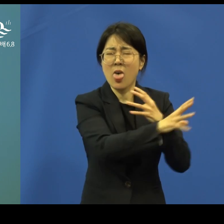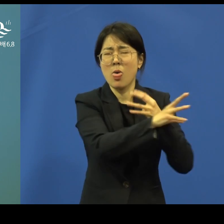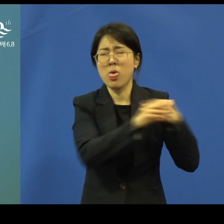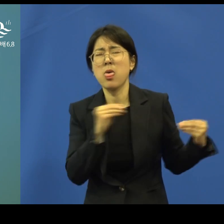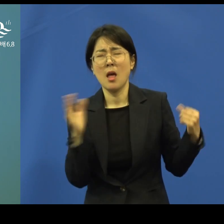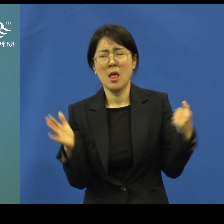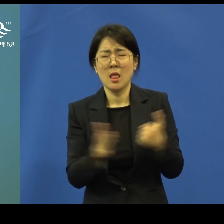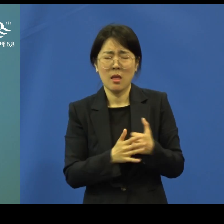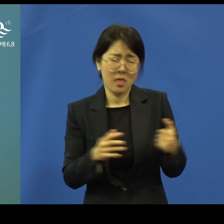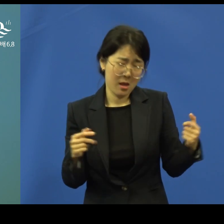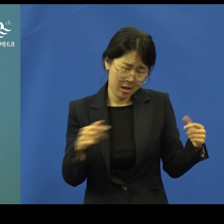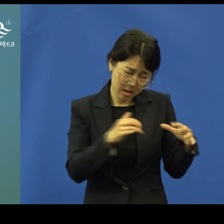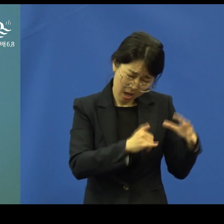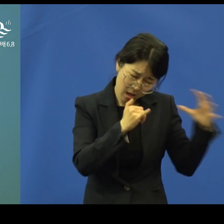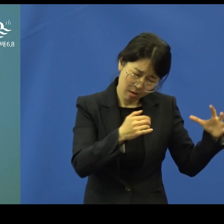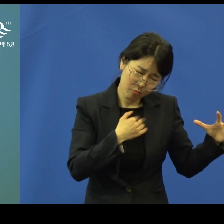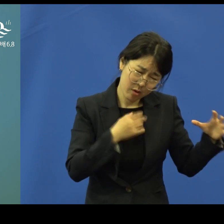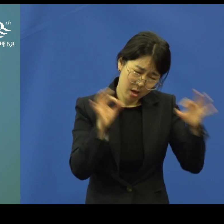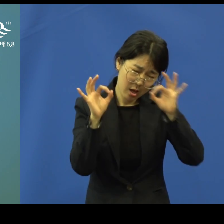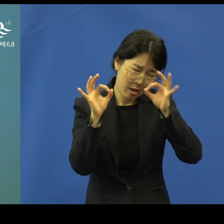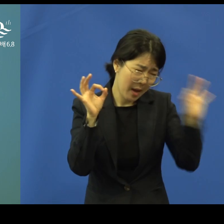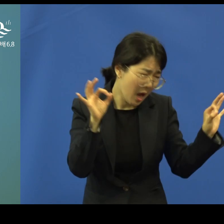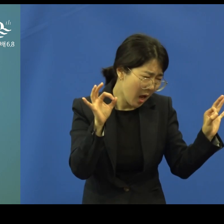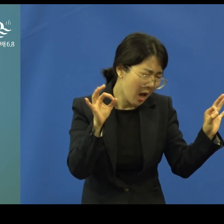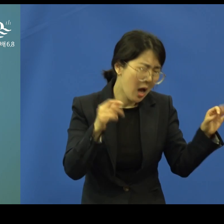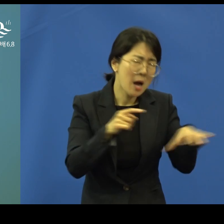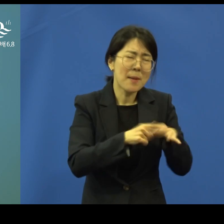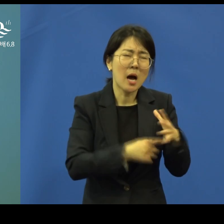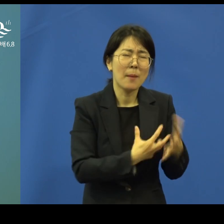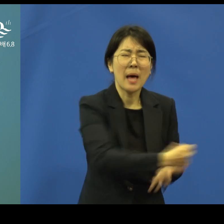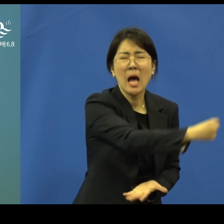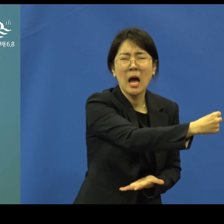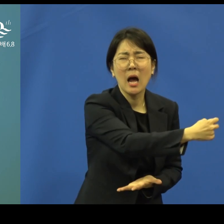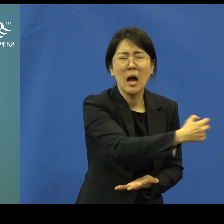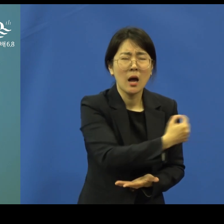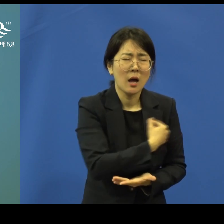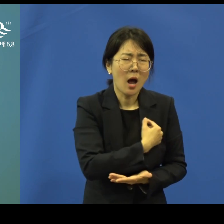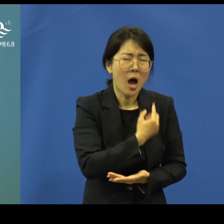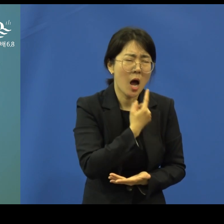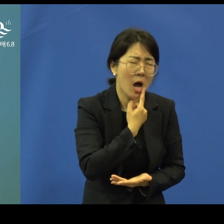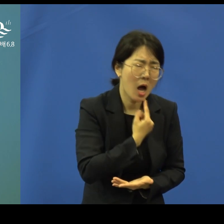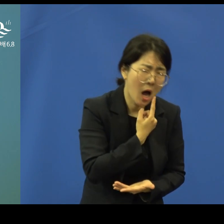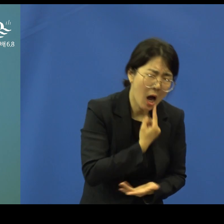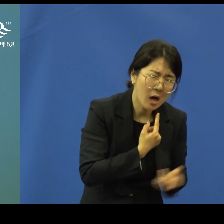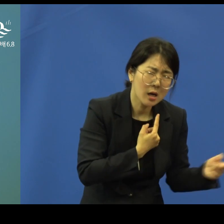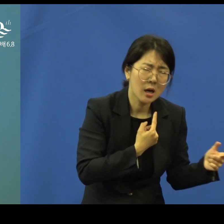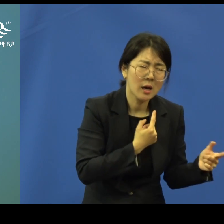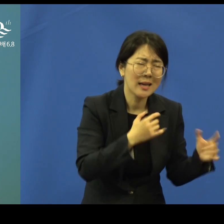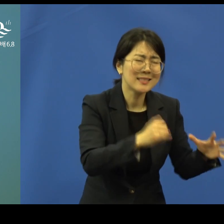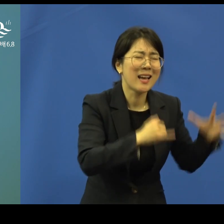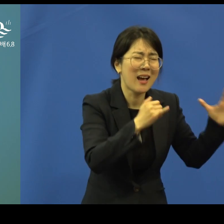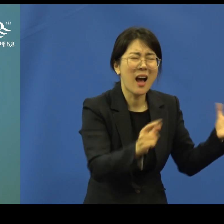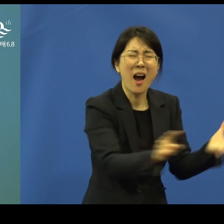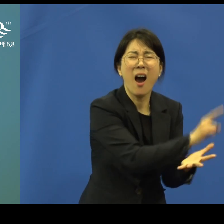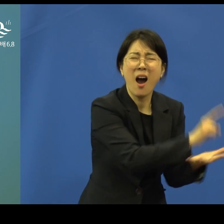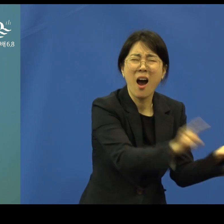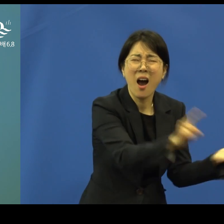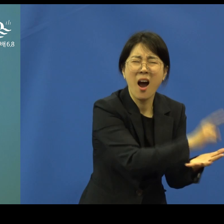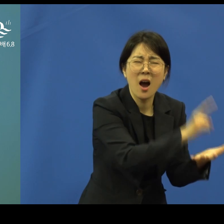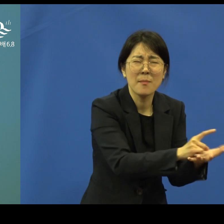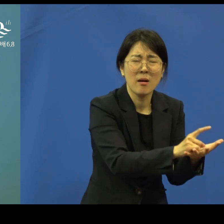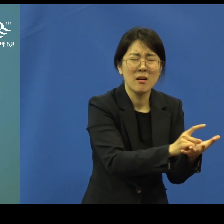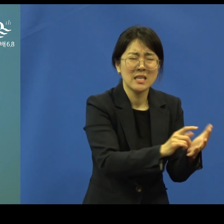취해서 세상에 우리의 눈길을 빼앗기고 마음을 빼앗기고 세상에 춤추며